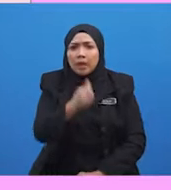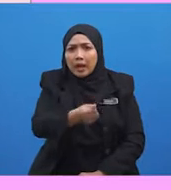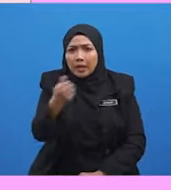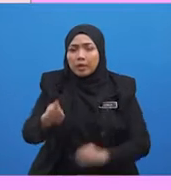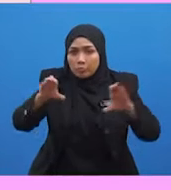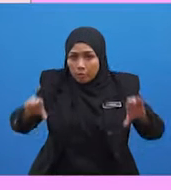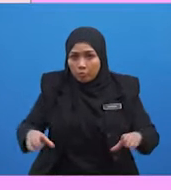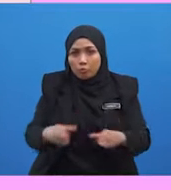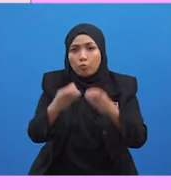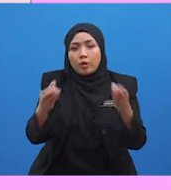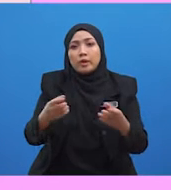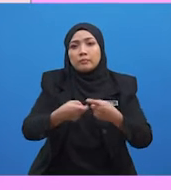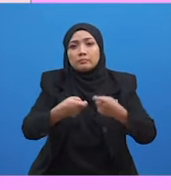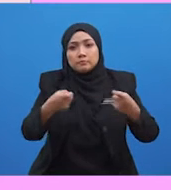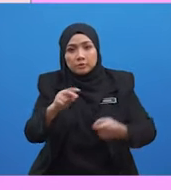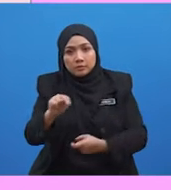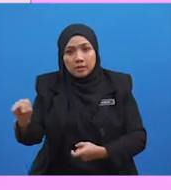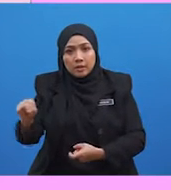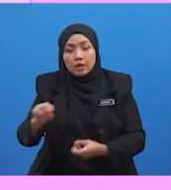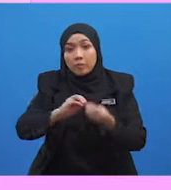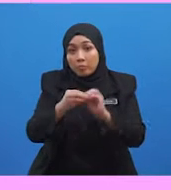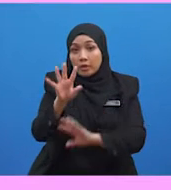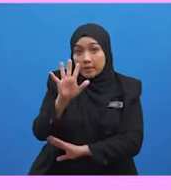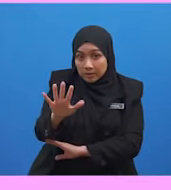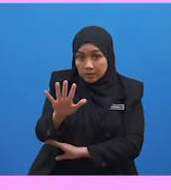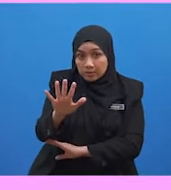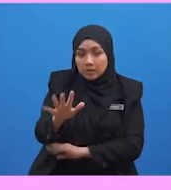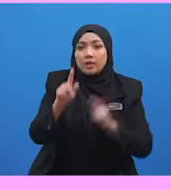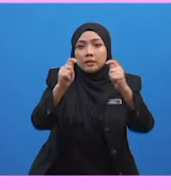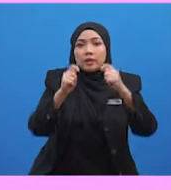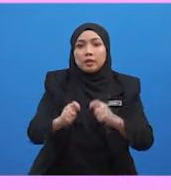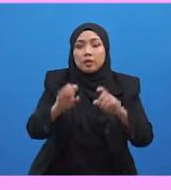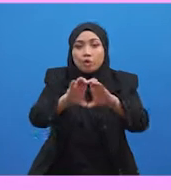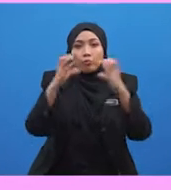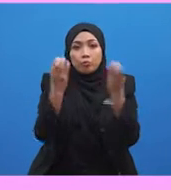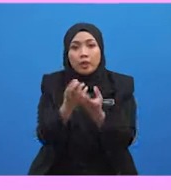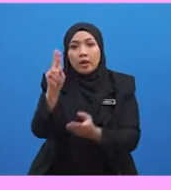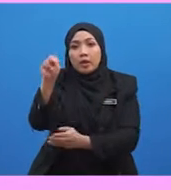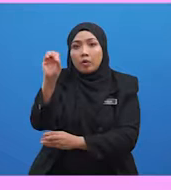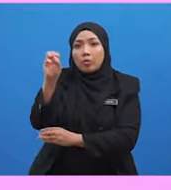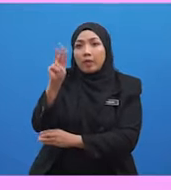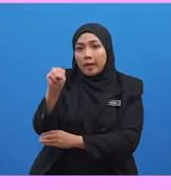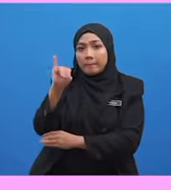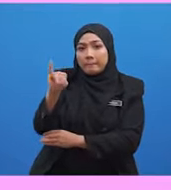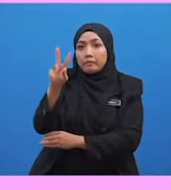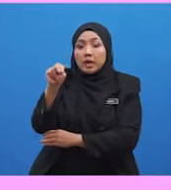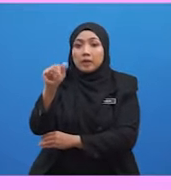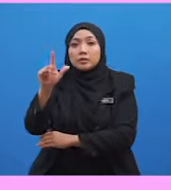Alat membuat keputusan yang kelima ialah teknik kumpulan nominal.